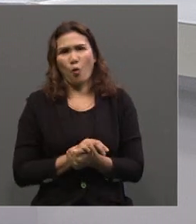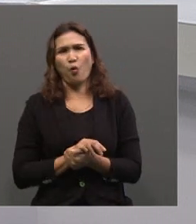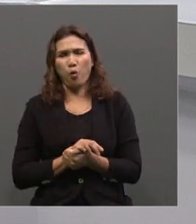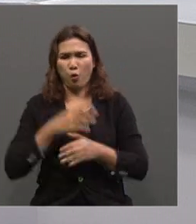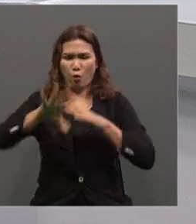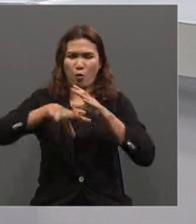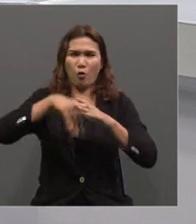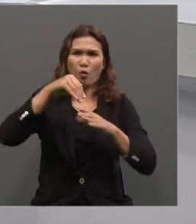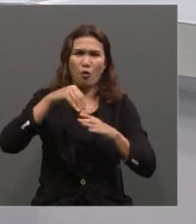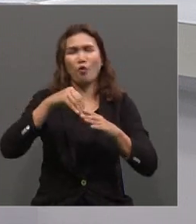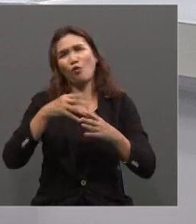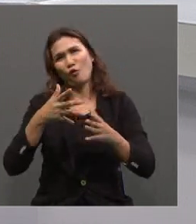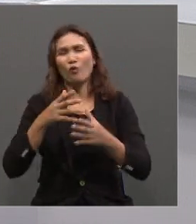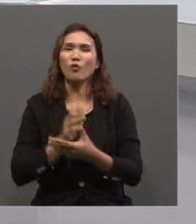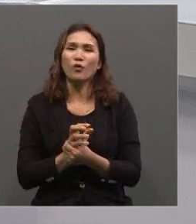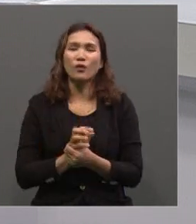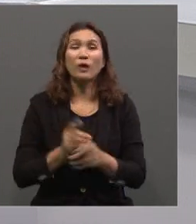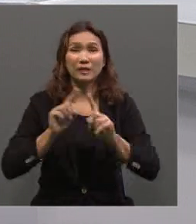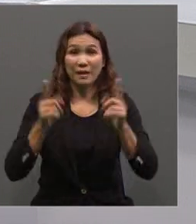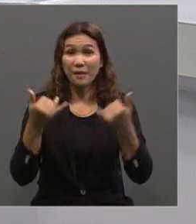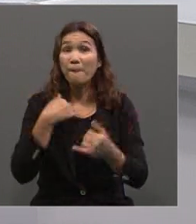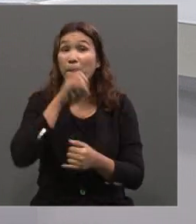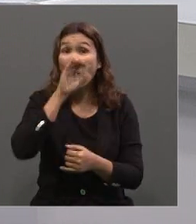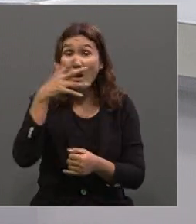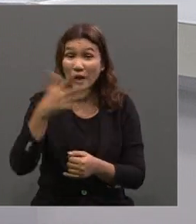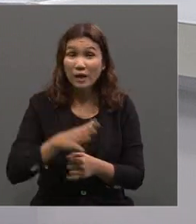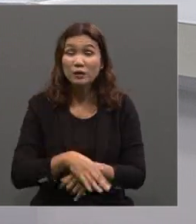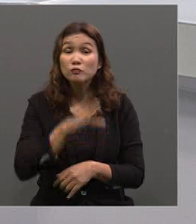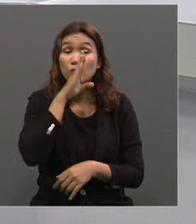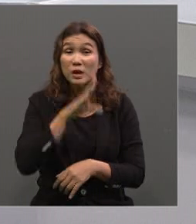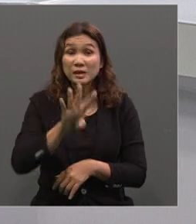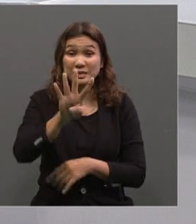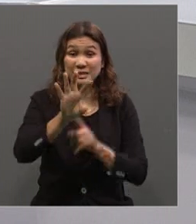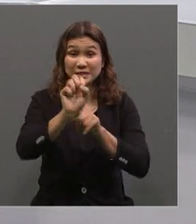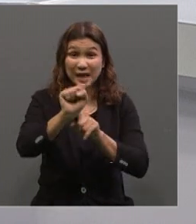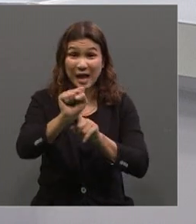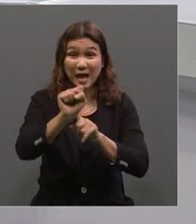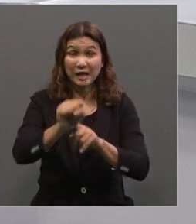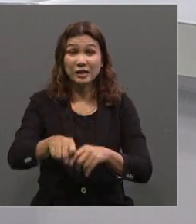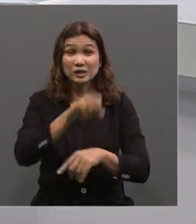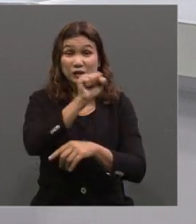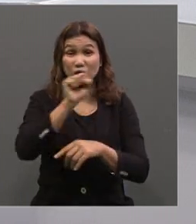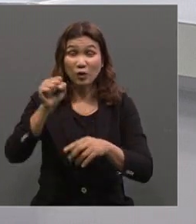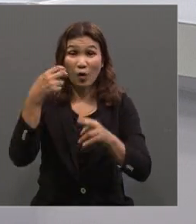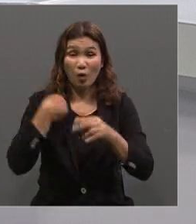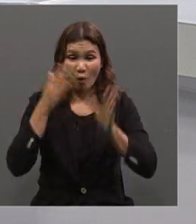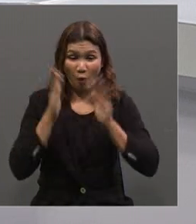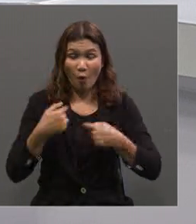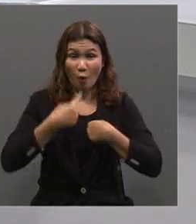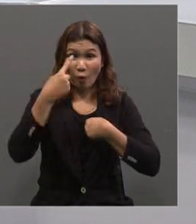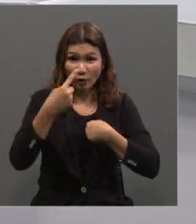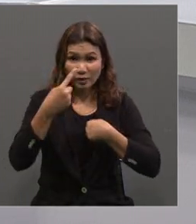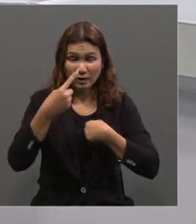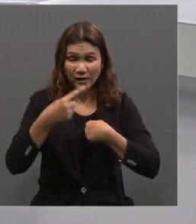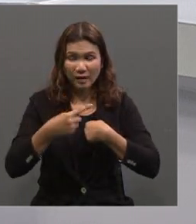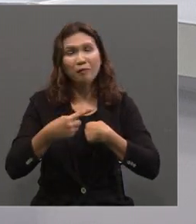ากันจริงๆนะ ใช่ค่ะแต่อย่างที่บอกไปเมื่อสักครู่นี้ถ้าเกิดว่า 400,000 เสียงเท่ากับส.ส.บัญชีรายชื่อ1คนเนี่ยตรงนี้